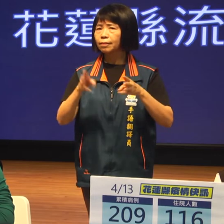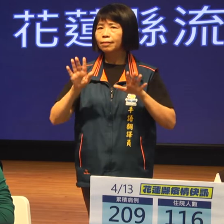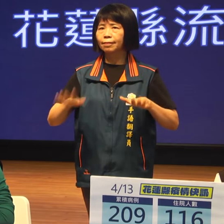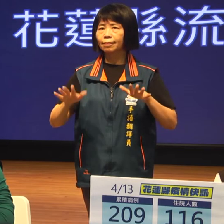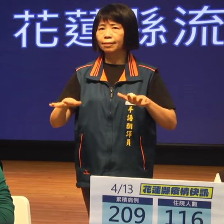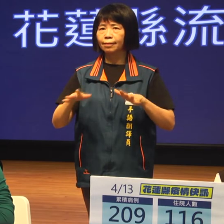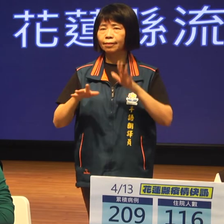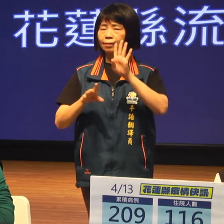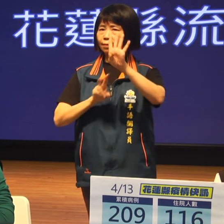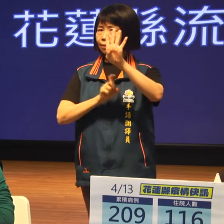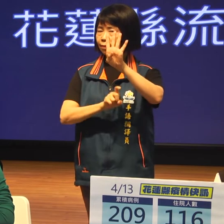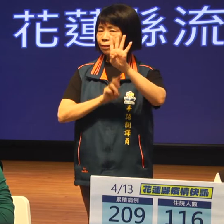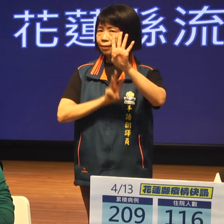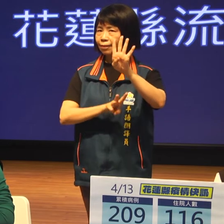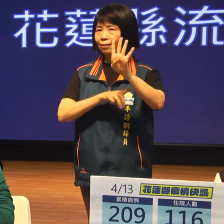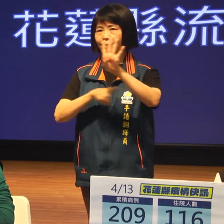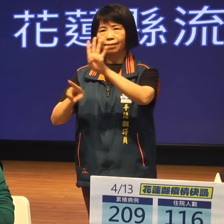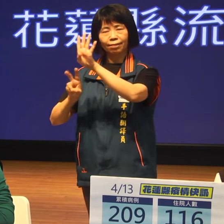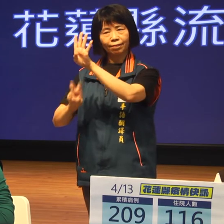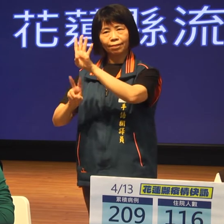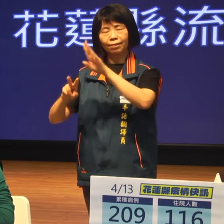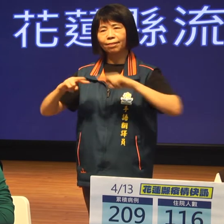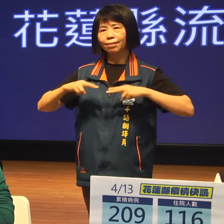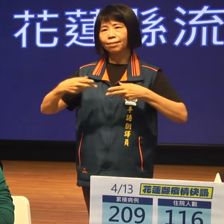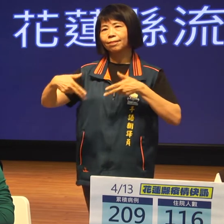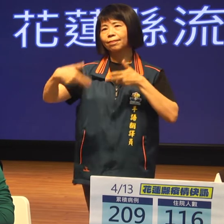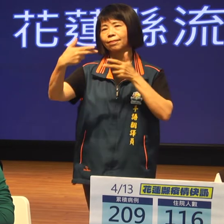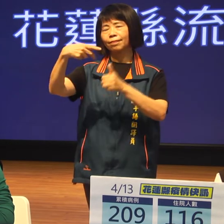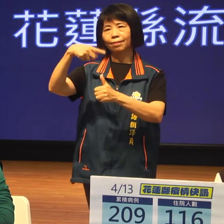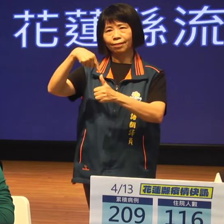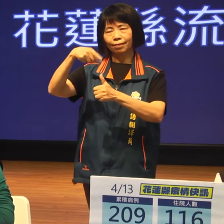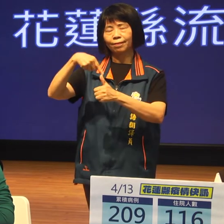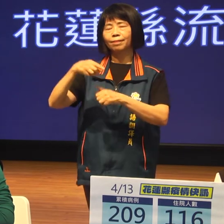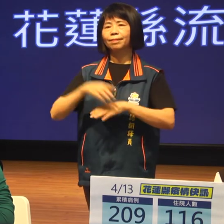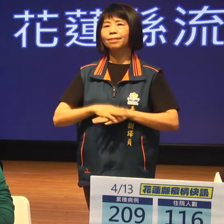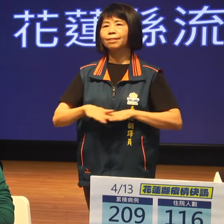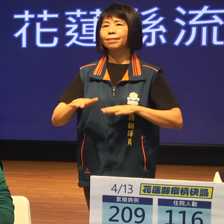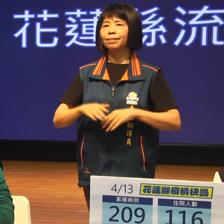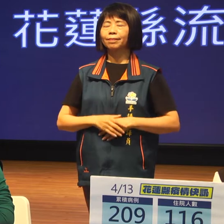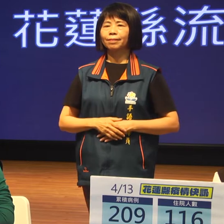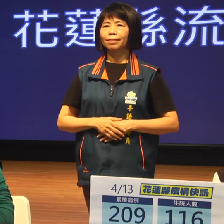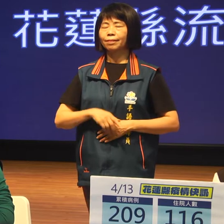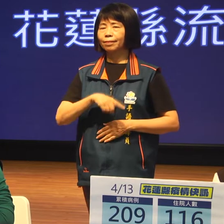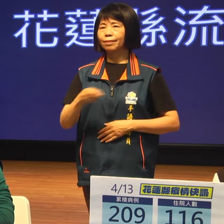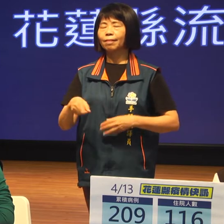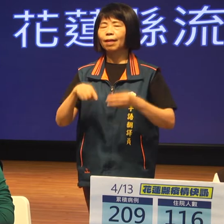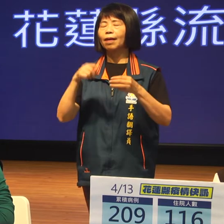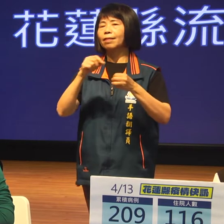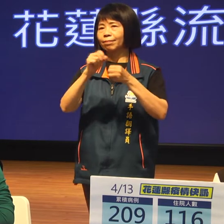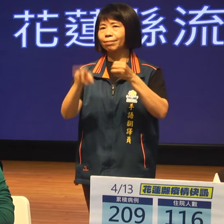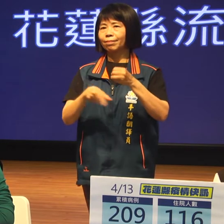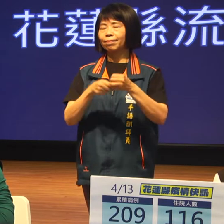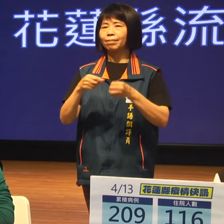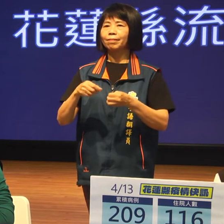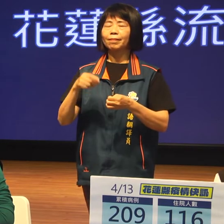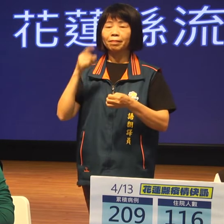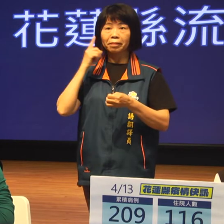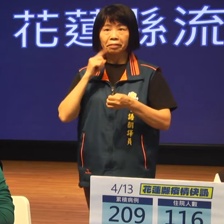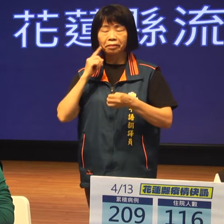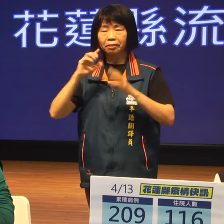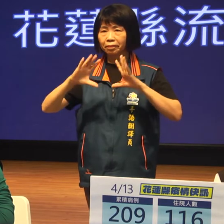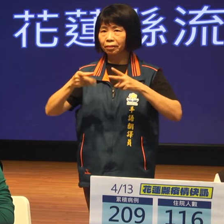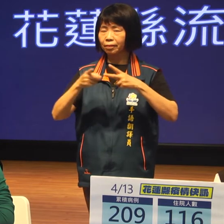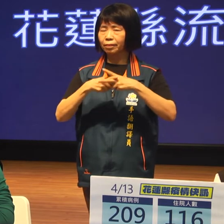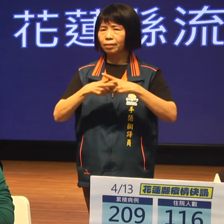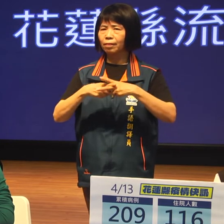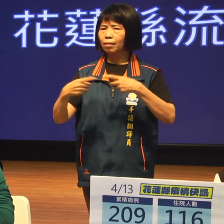天13号到22号会采线上课程方式因应。接下来是明池国小，明池国小并没有